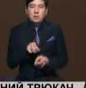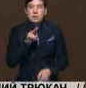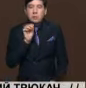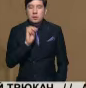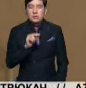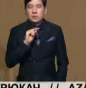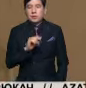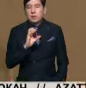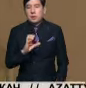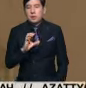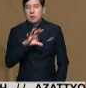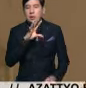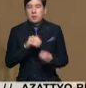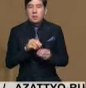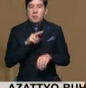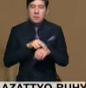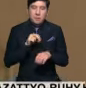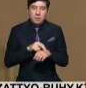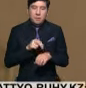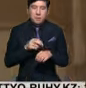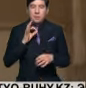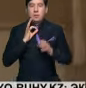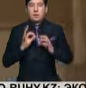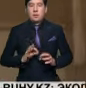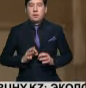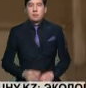ЧС, Акимата, управления полиции и прокуратуры.